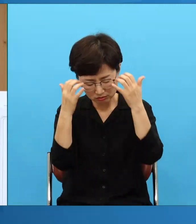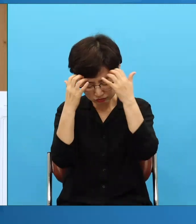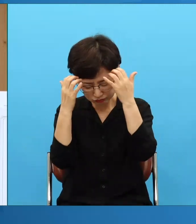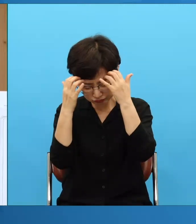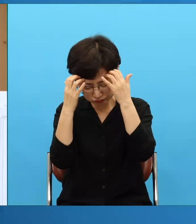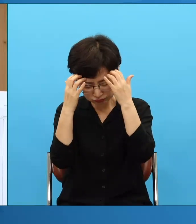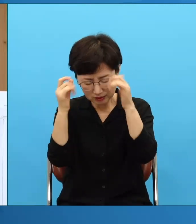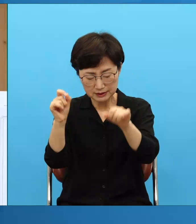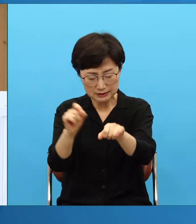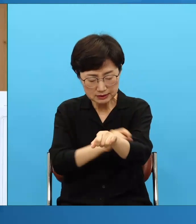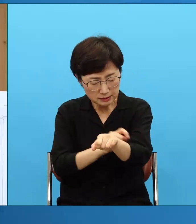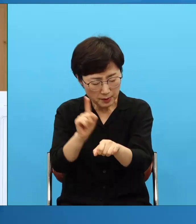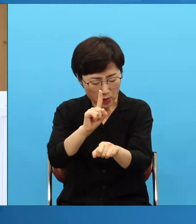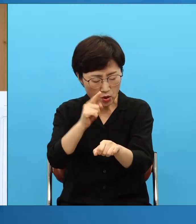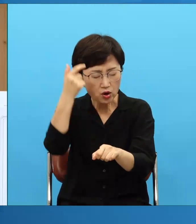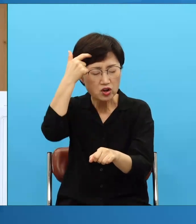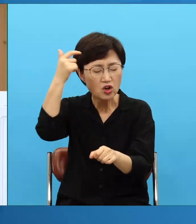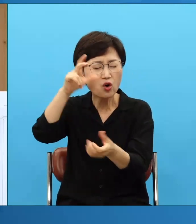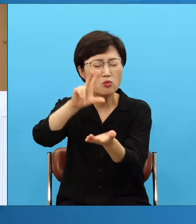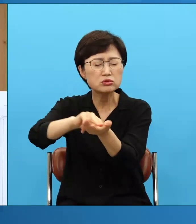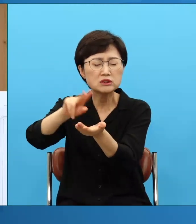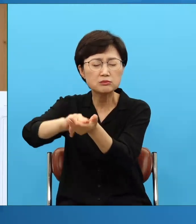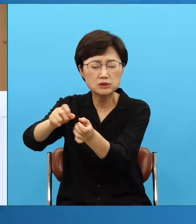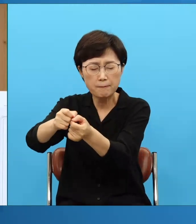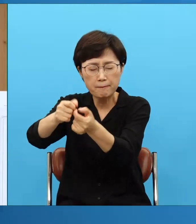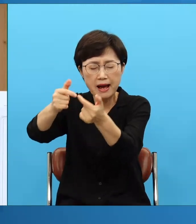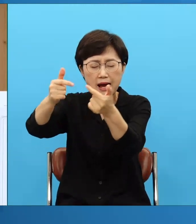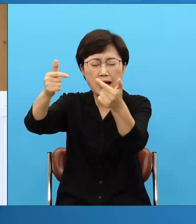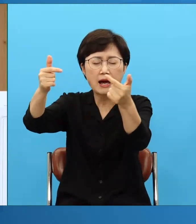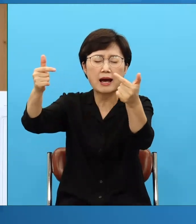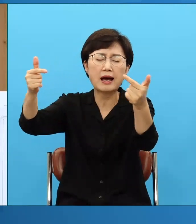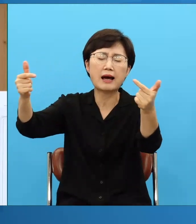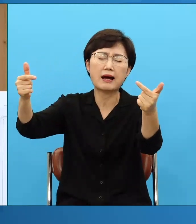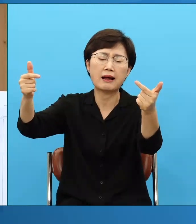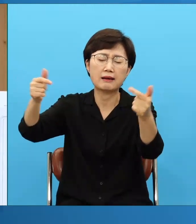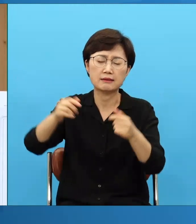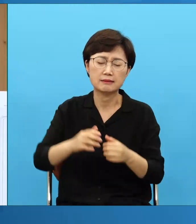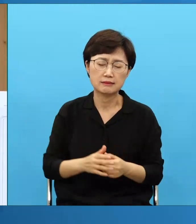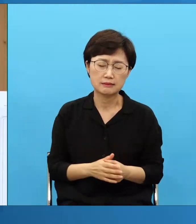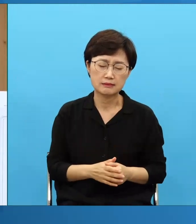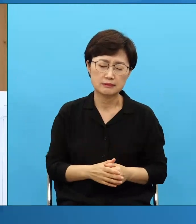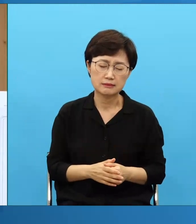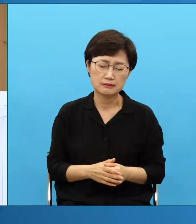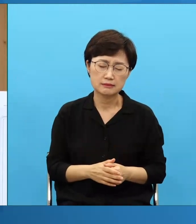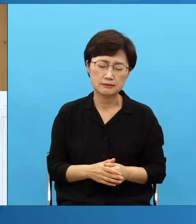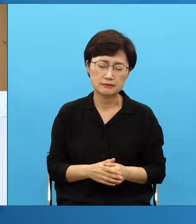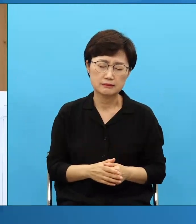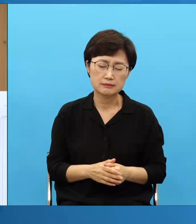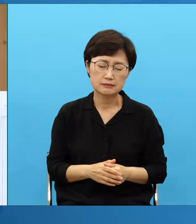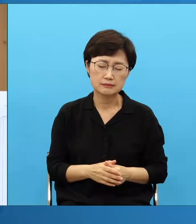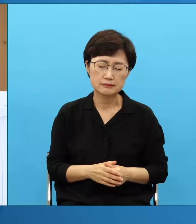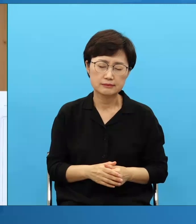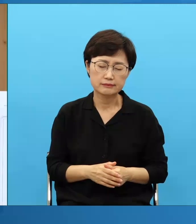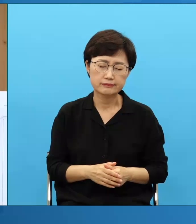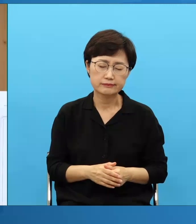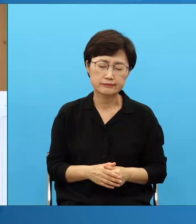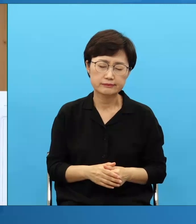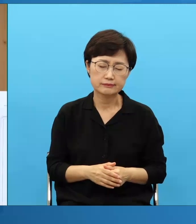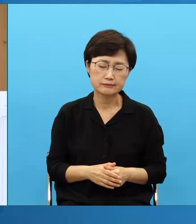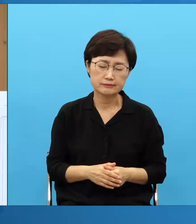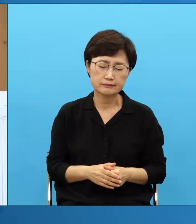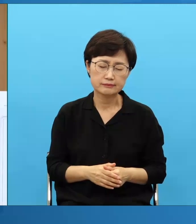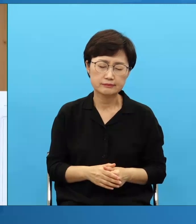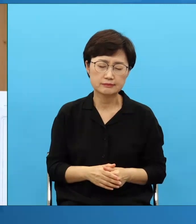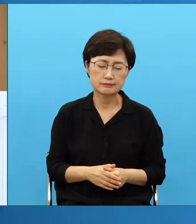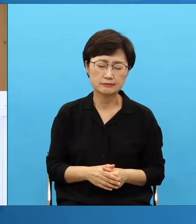영적 문제로 어려움을 겪고 있는 사람들이 점차 늘어나고 있습니다. Right now, in this day and age, many people are suffering from natural disasters and famine caused by climate change